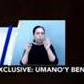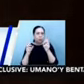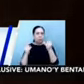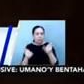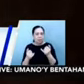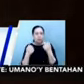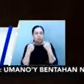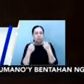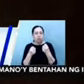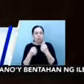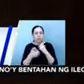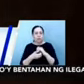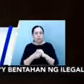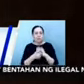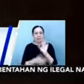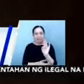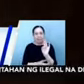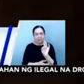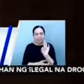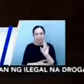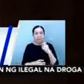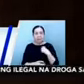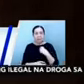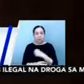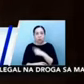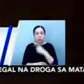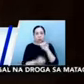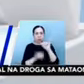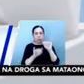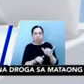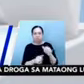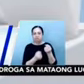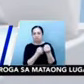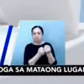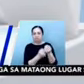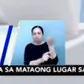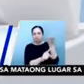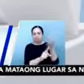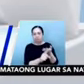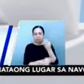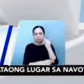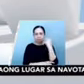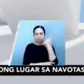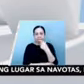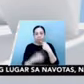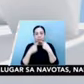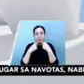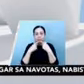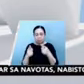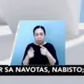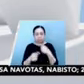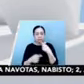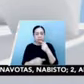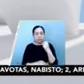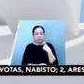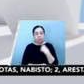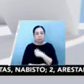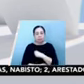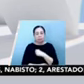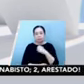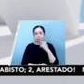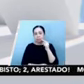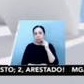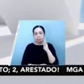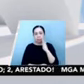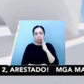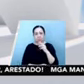7 na binubuo ng mga senador na nanatili ang suporta sa kanya. Sa isang pahayag, sabi ni Senadora Binay, weird daw